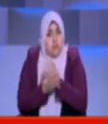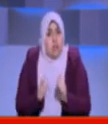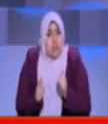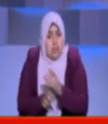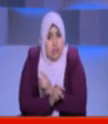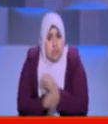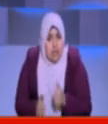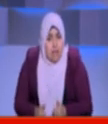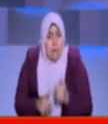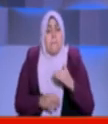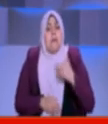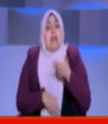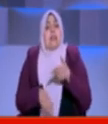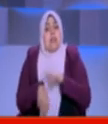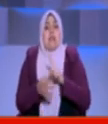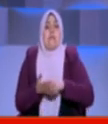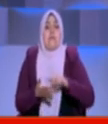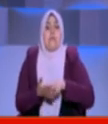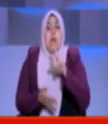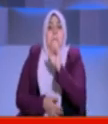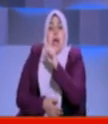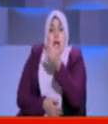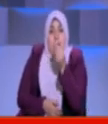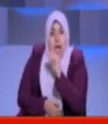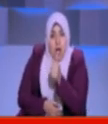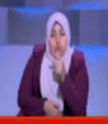من داخل التحزبية ومن داخل الحكومة. لكن ربما